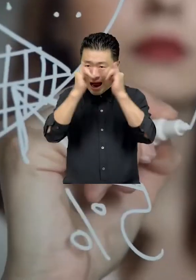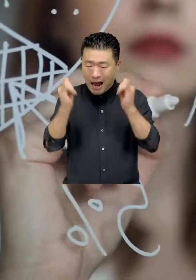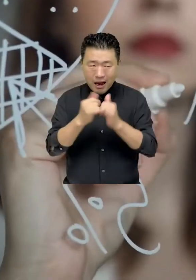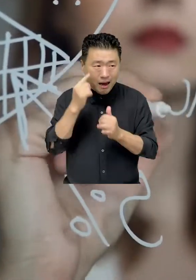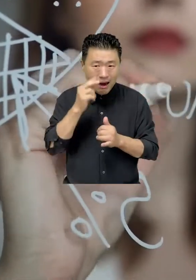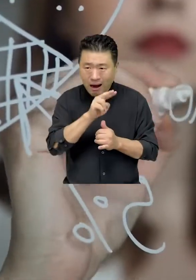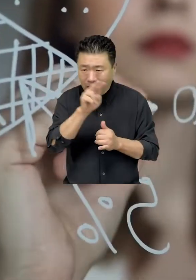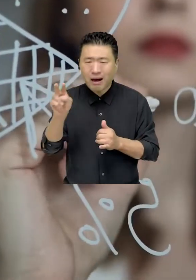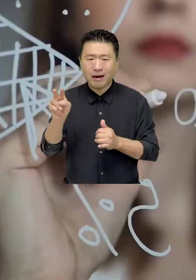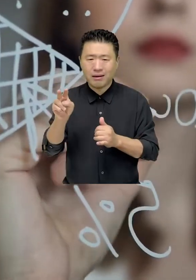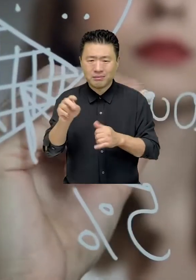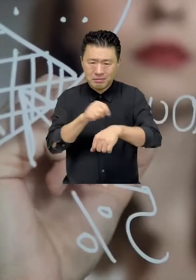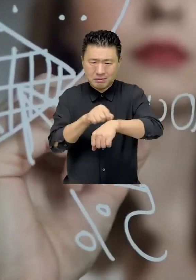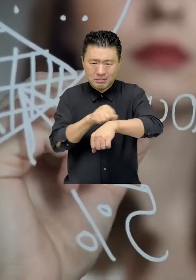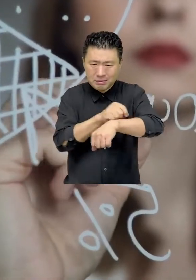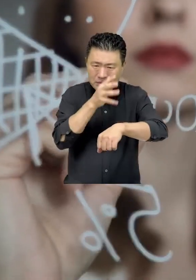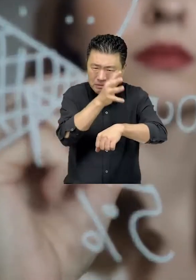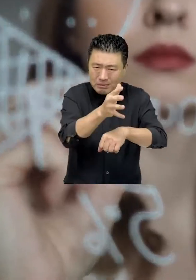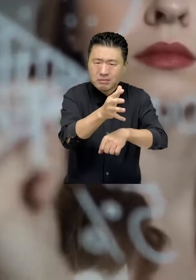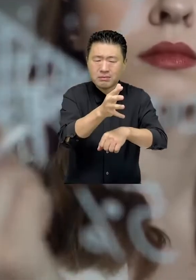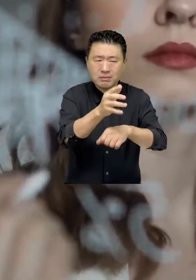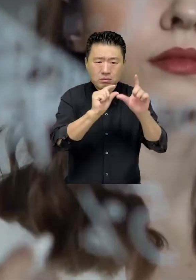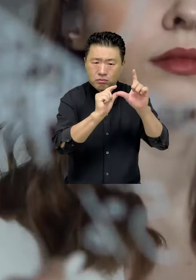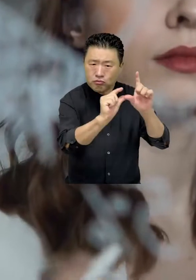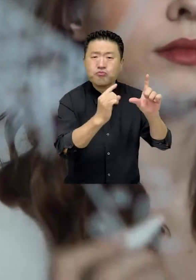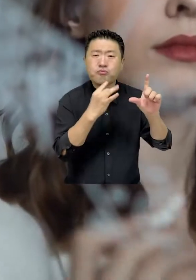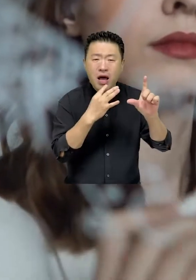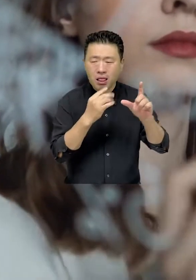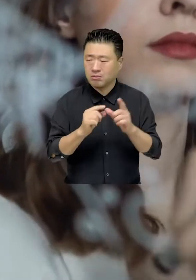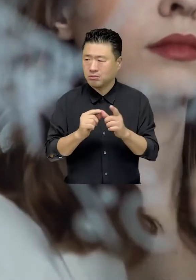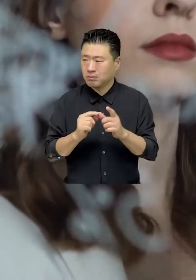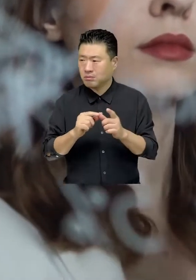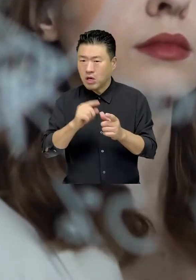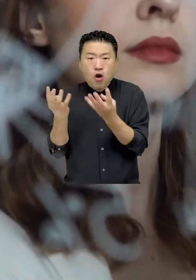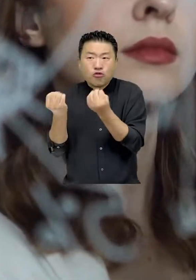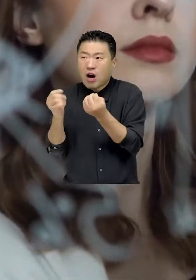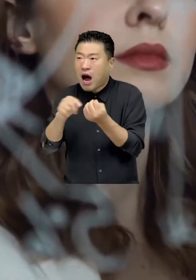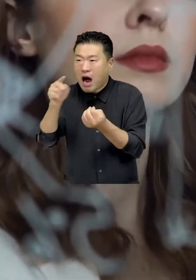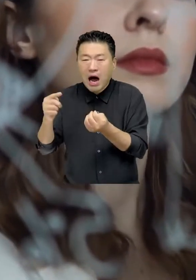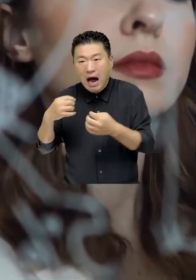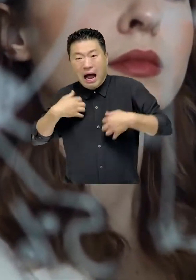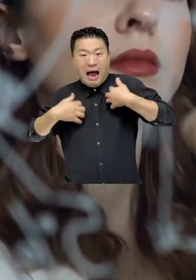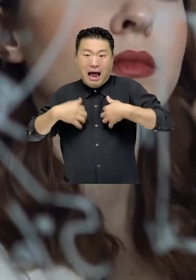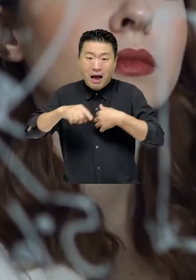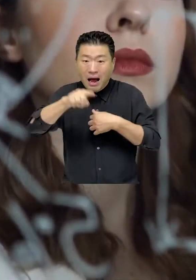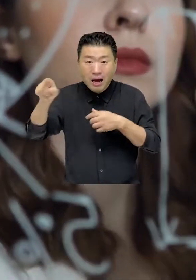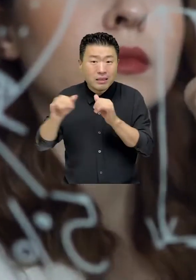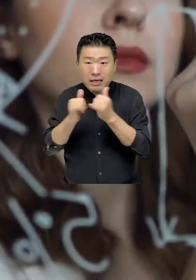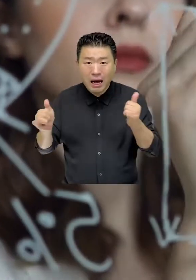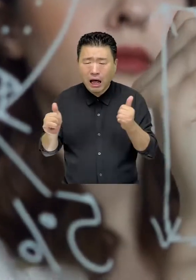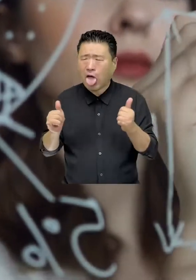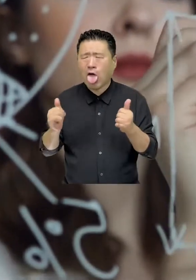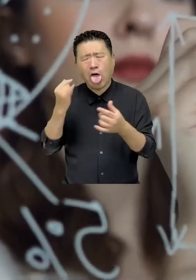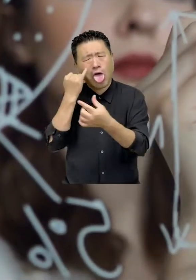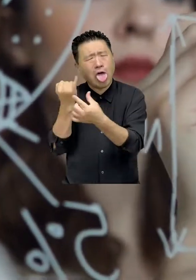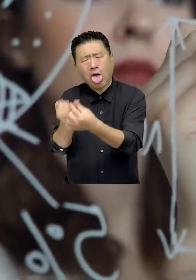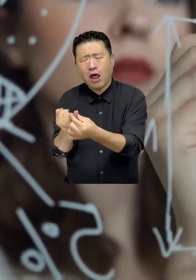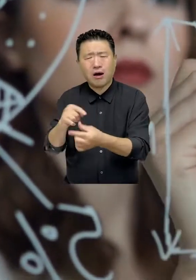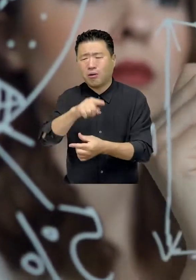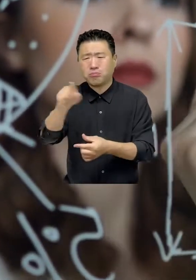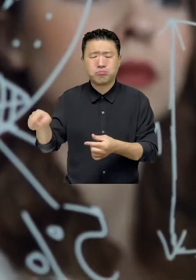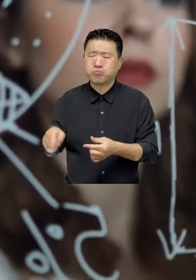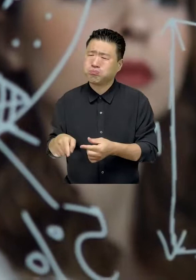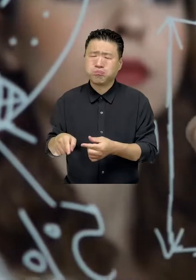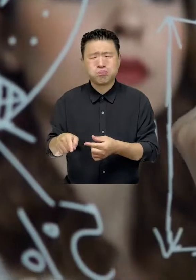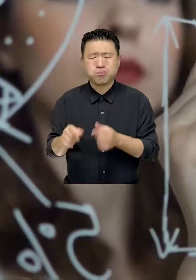우리 사회에서는 특정 소수를 제외하고는 수학이라는 단어를 재미있고 즐거운 마음으로 마주할 수